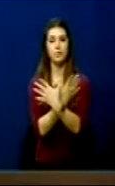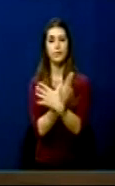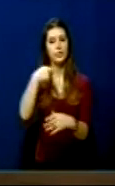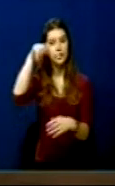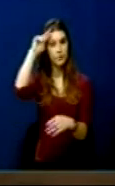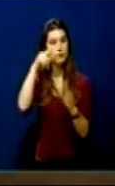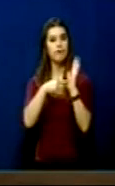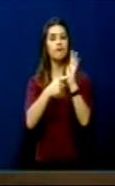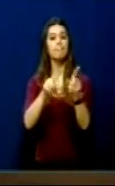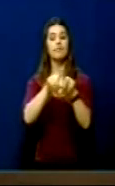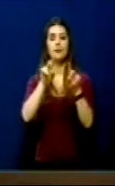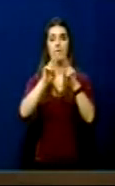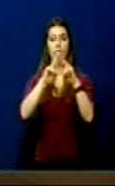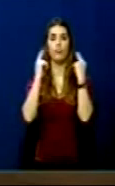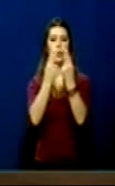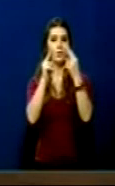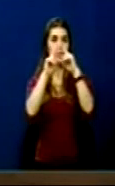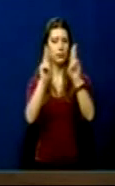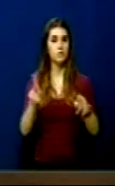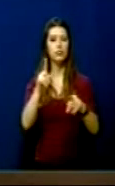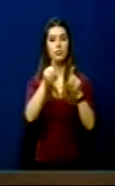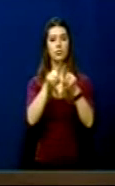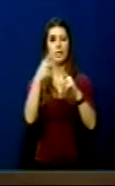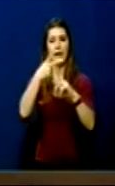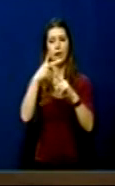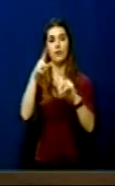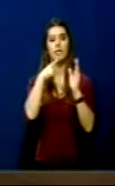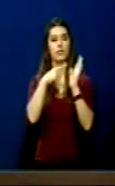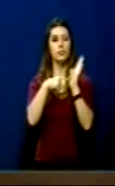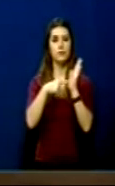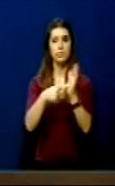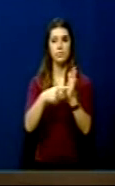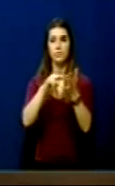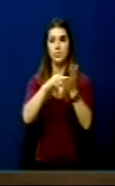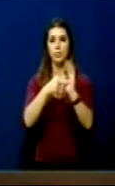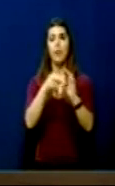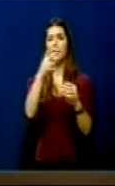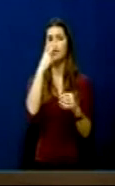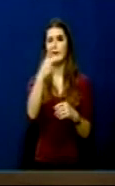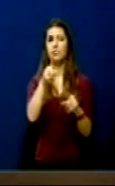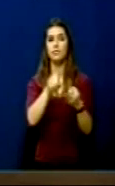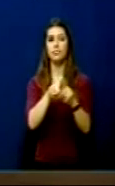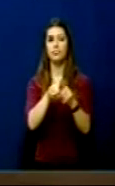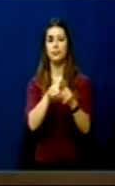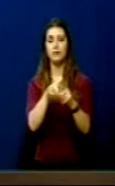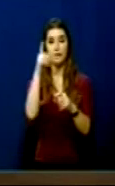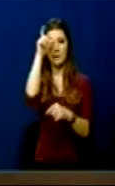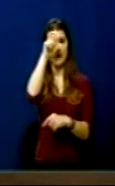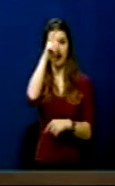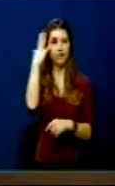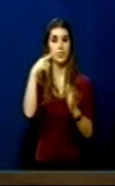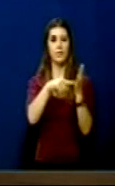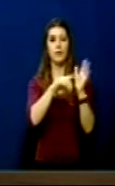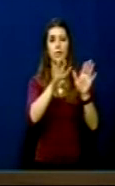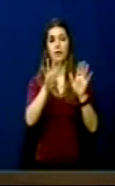përkujtojnë atë që mediat ndërkombëtare atëherë quajtën eksod biblik. Ishte momenti kur Serbia në